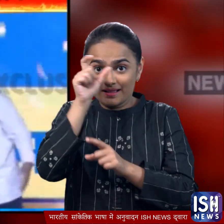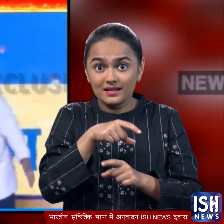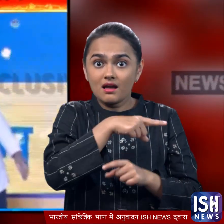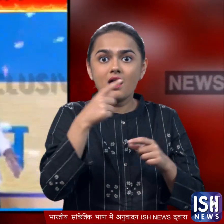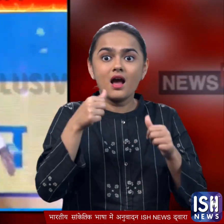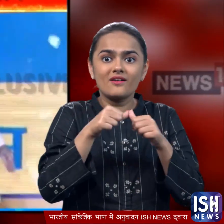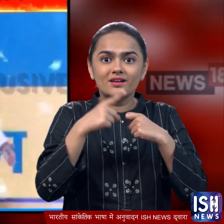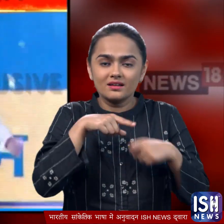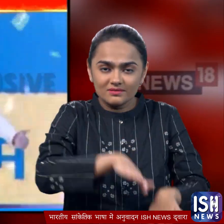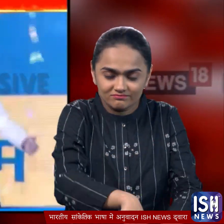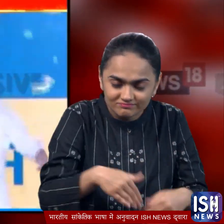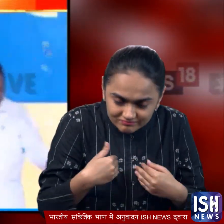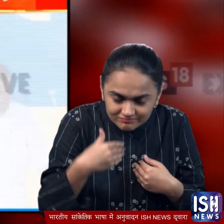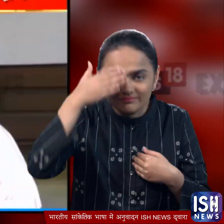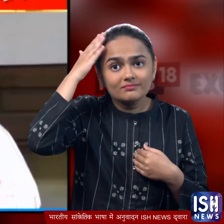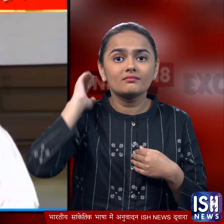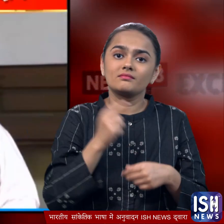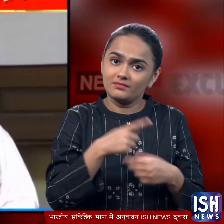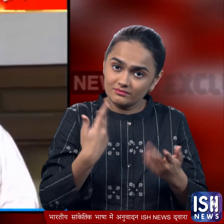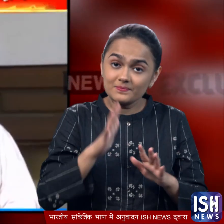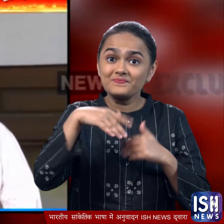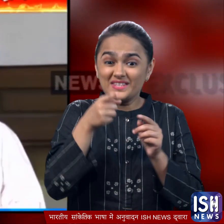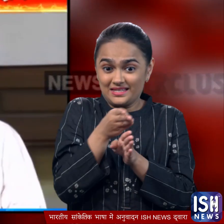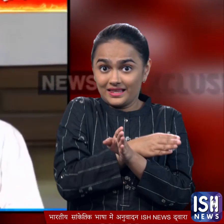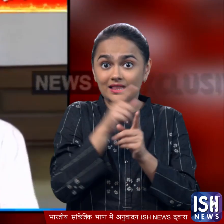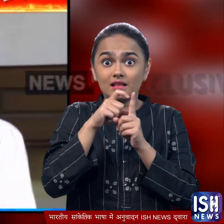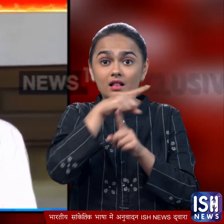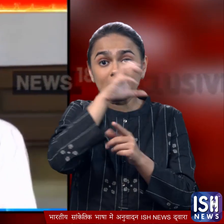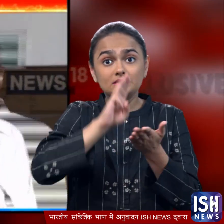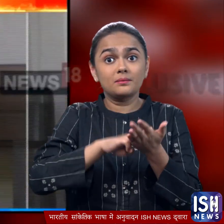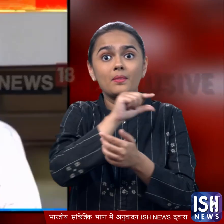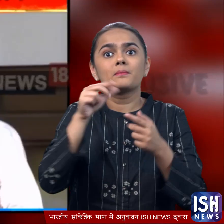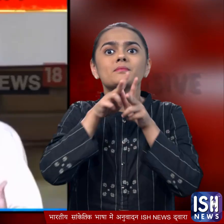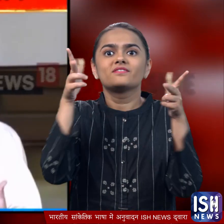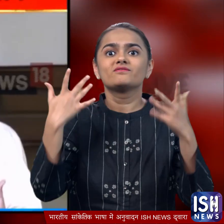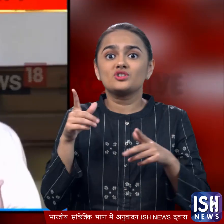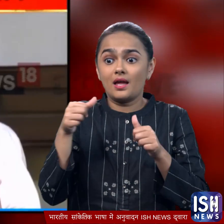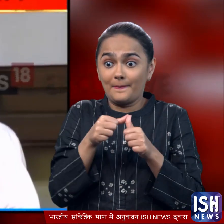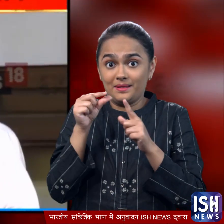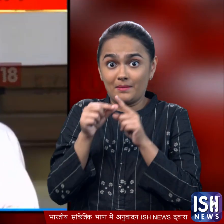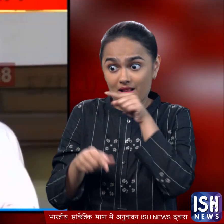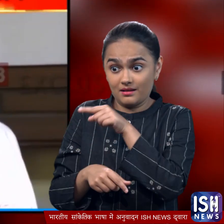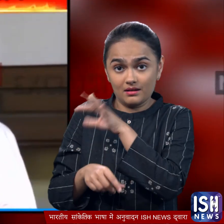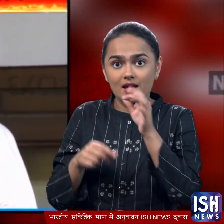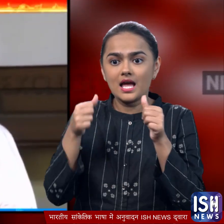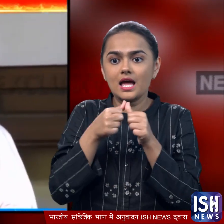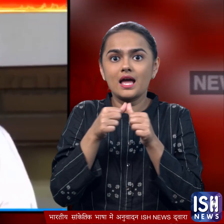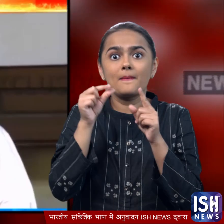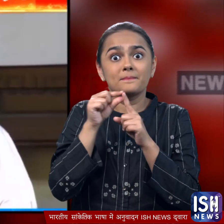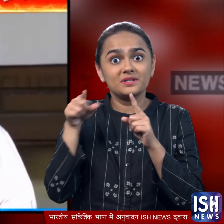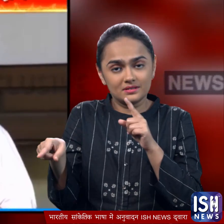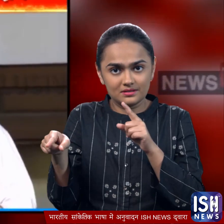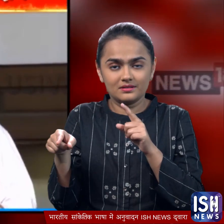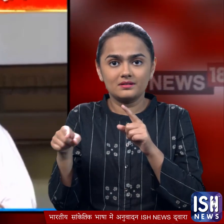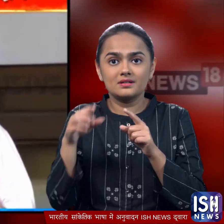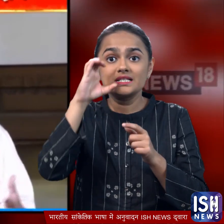अरविंद केजरीवाल के पैर छूकर उनका आशीर्वाद दिया। इससे पहले दिल्ली के मुख्यमंत्री ने उनके नाम की घोषणा की। अमित पालेकर जी को आम आदमी पार्टी